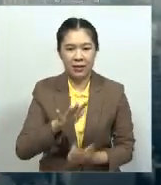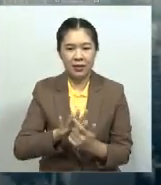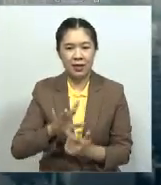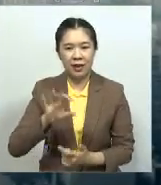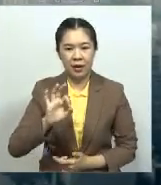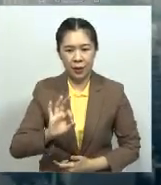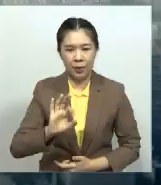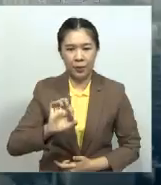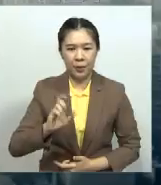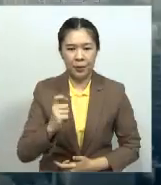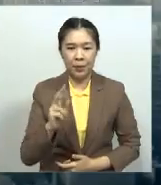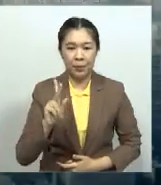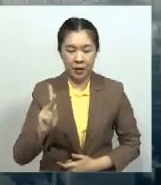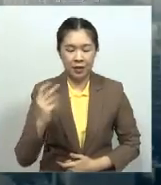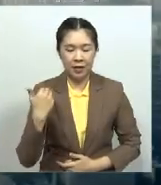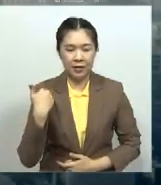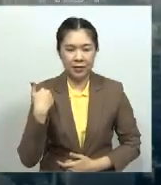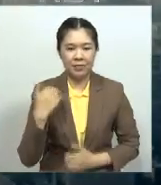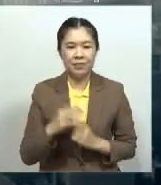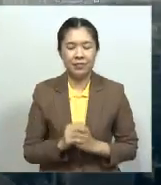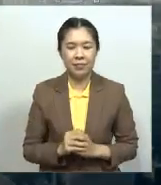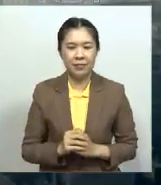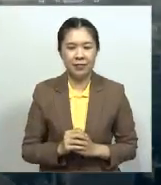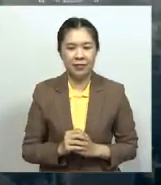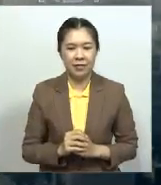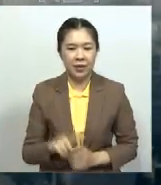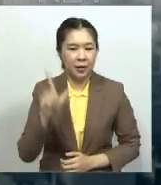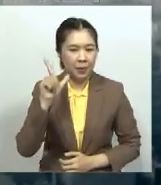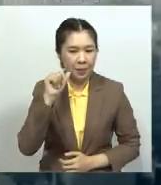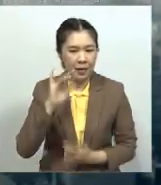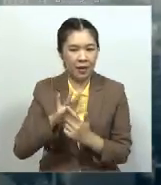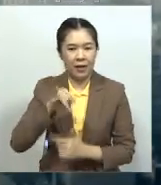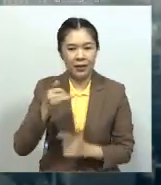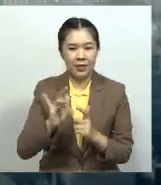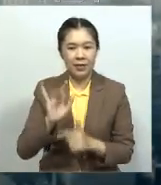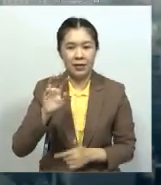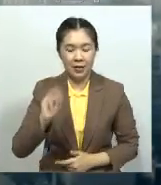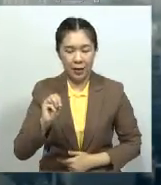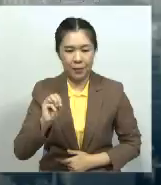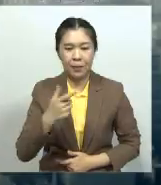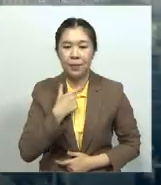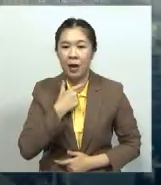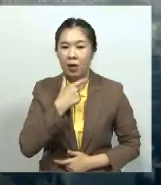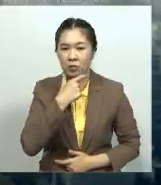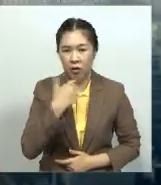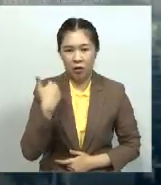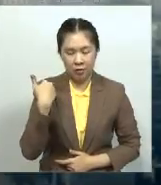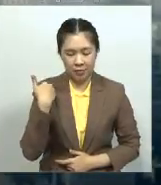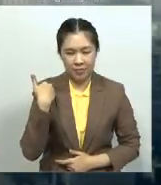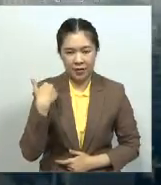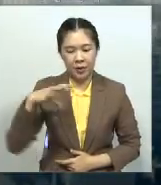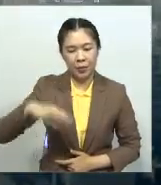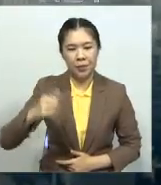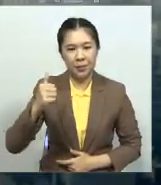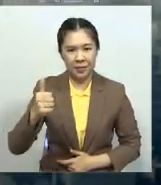ศรีภูมิอำเภอเมืองและที่ตำบลช่างเครื่องอำเภอแม่แจ่มส่วนที่จังหวัดแม่ฮ่องสอนก็ที่ตำบลจองคำอำเภอ